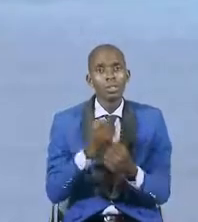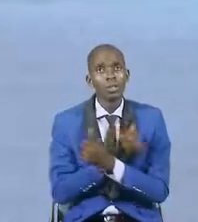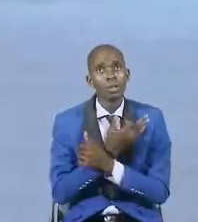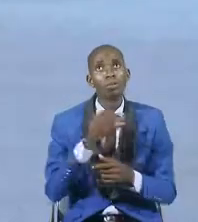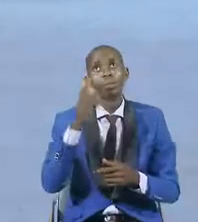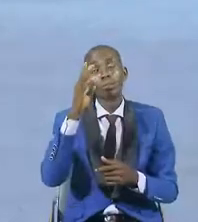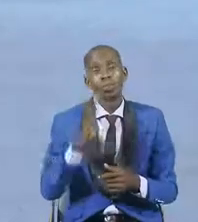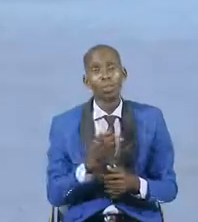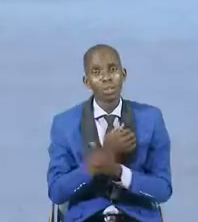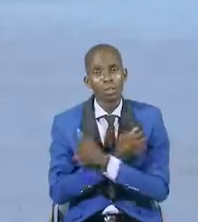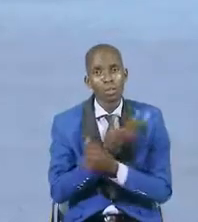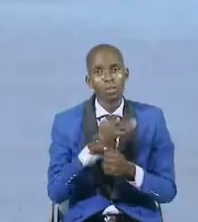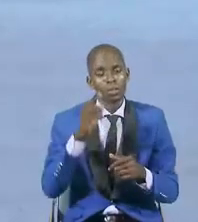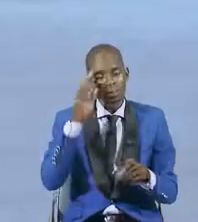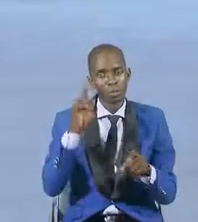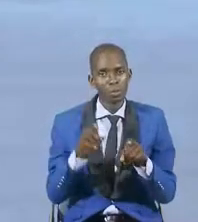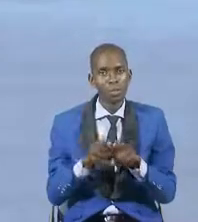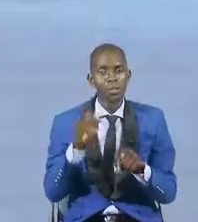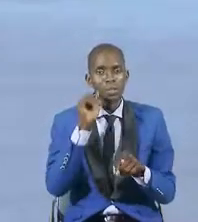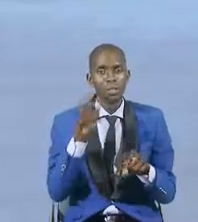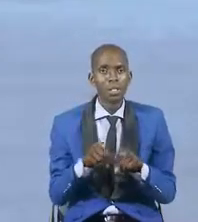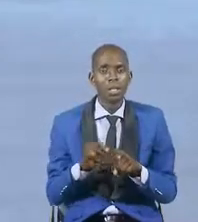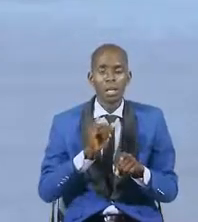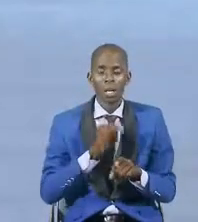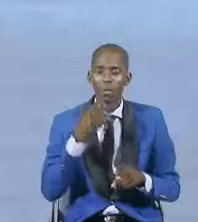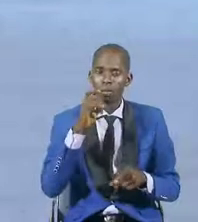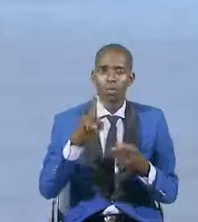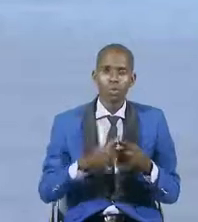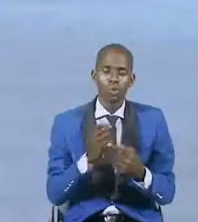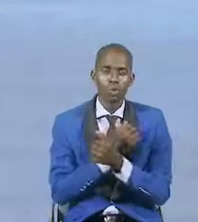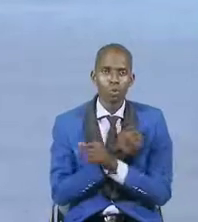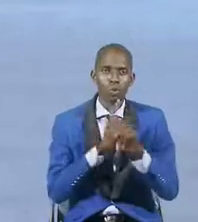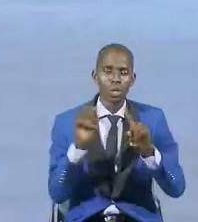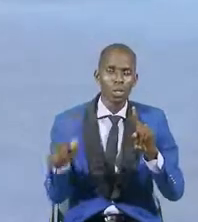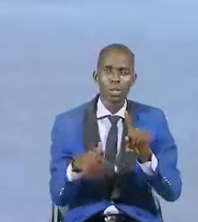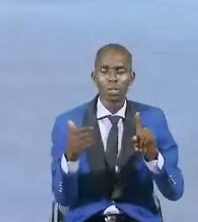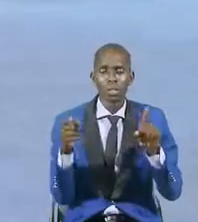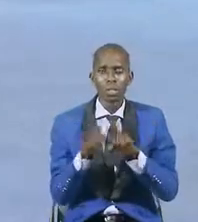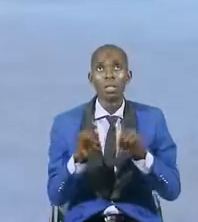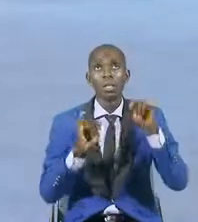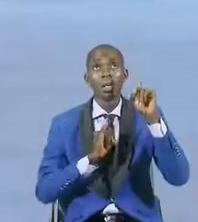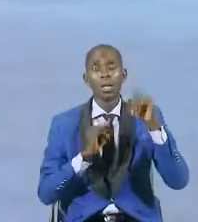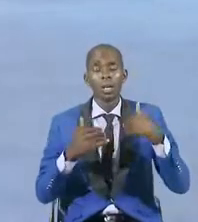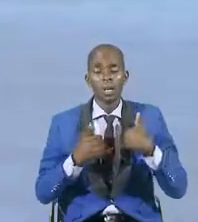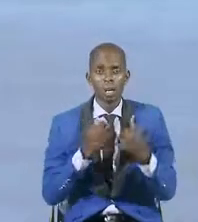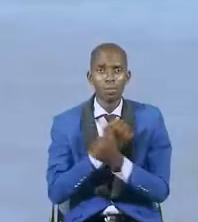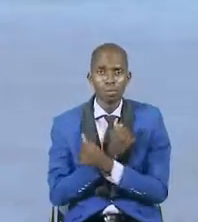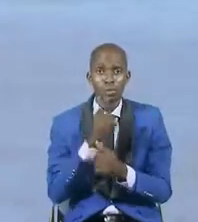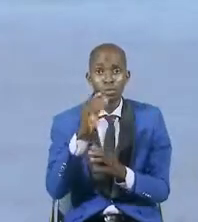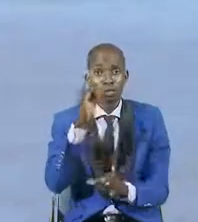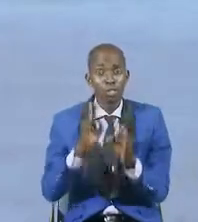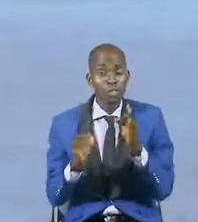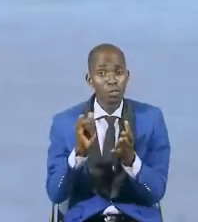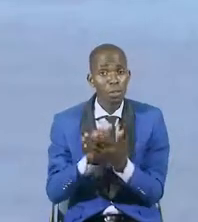les frères, et je vous ordonne de vous aimer les uns les autres comme je vous ai aimé, si cet amour